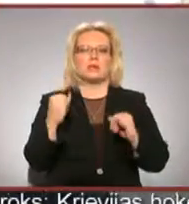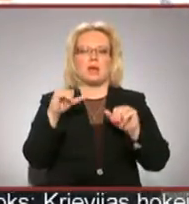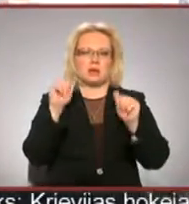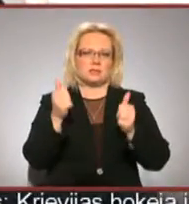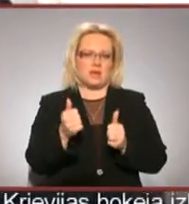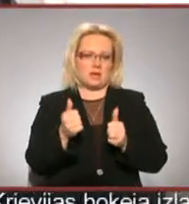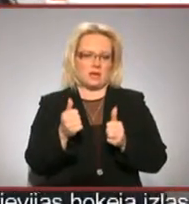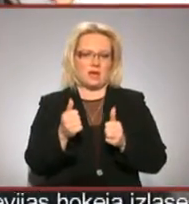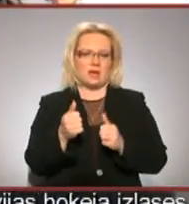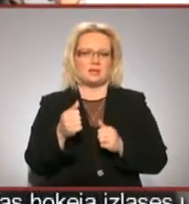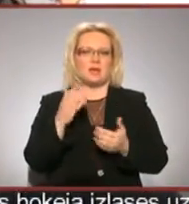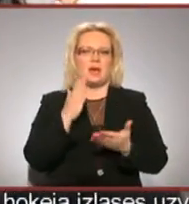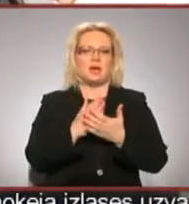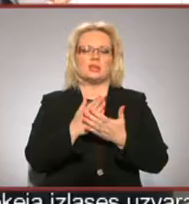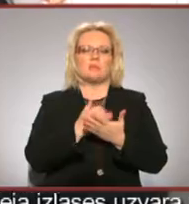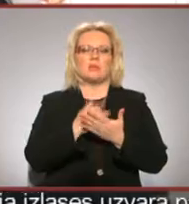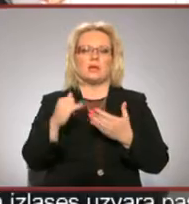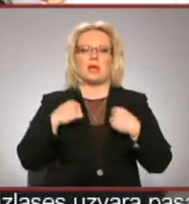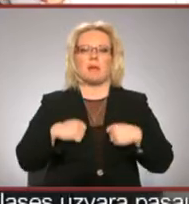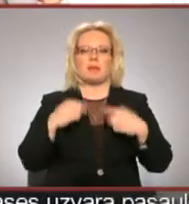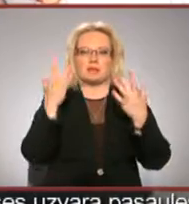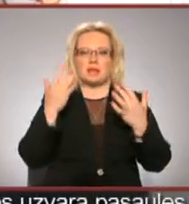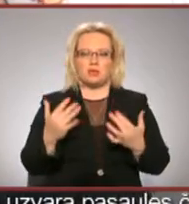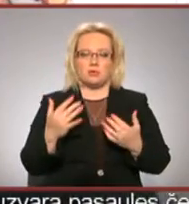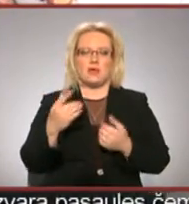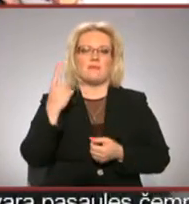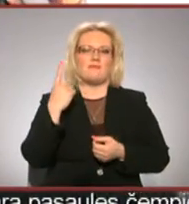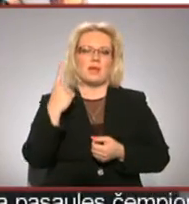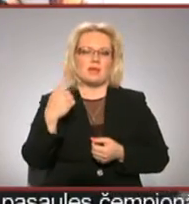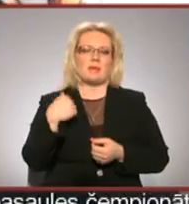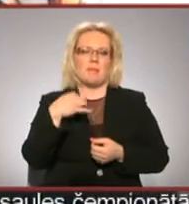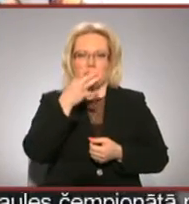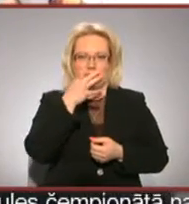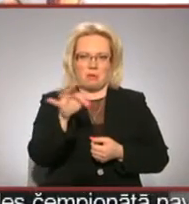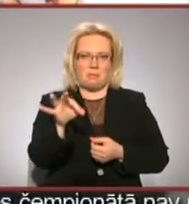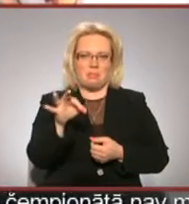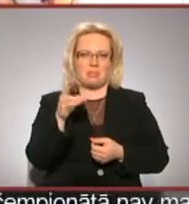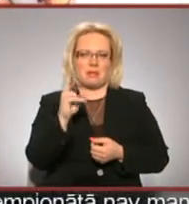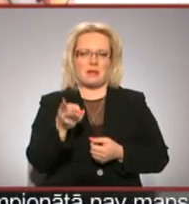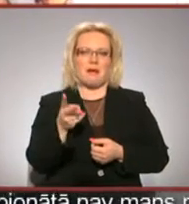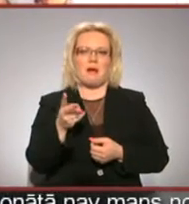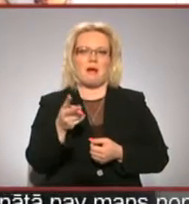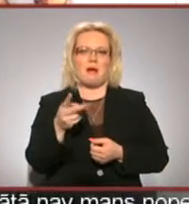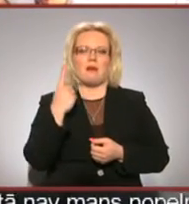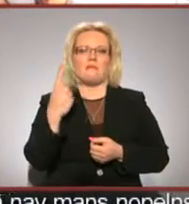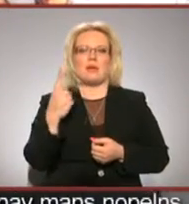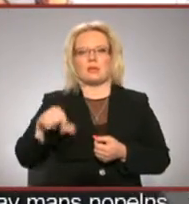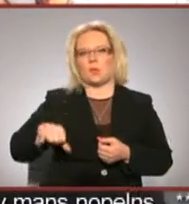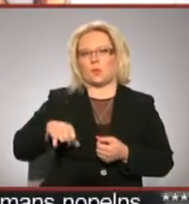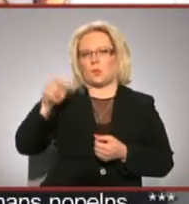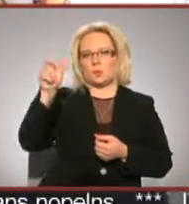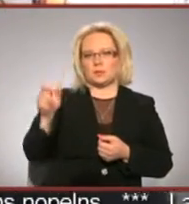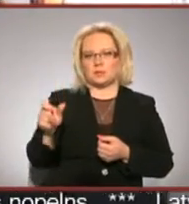variants. Es esmu tīri apmierināts ar rezultātiem vienīgi. Man nepatīk, kad viena kundze ir